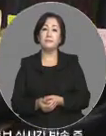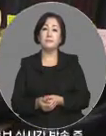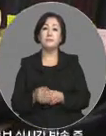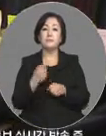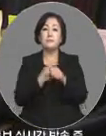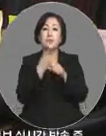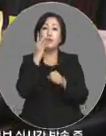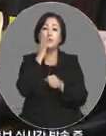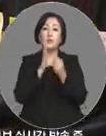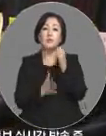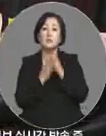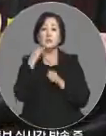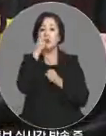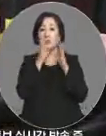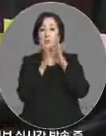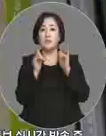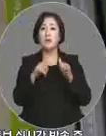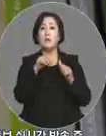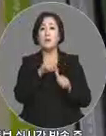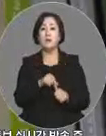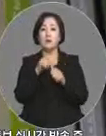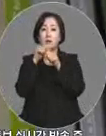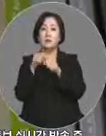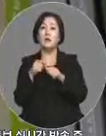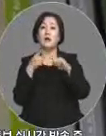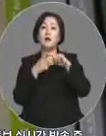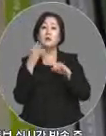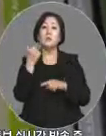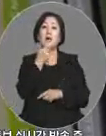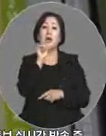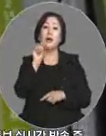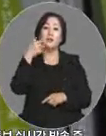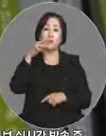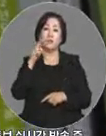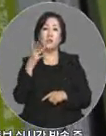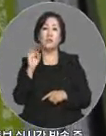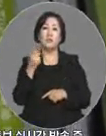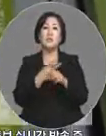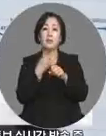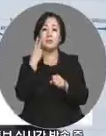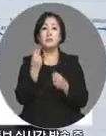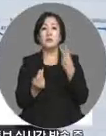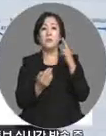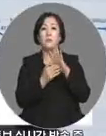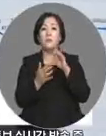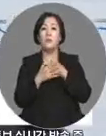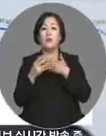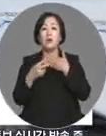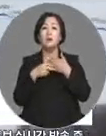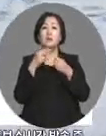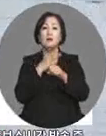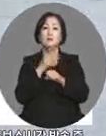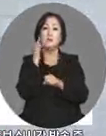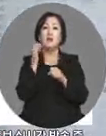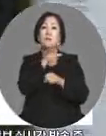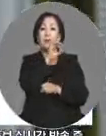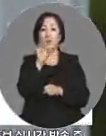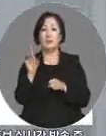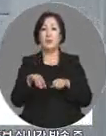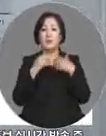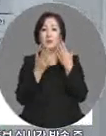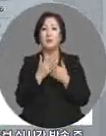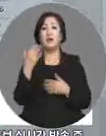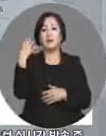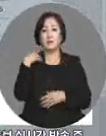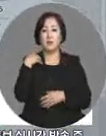지난해 울산시 역학조사관으로 임명된 간호사 하유리 씨. 2년 전 시도마다 의사와 간호사 출신의 역학조사관을 의무로